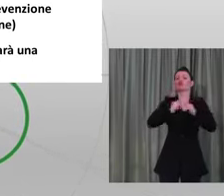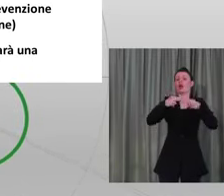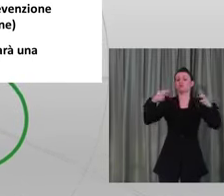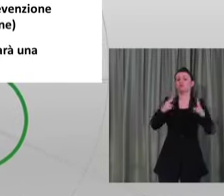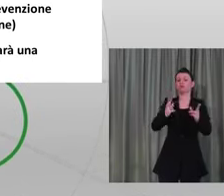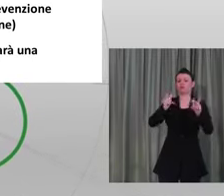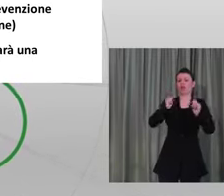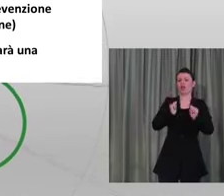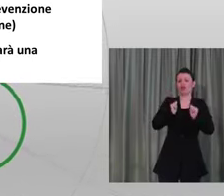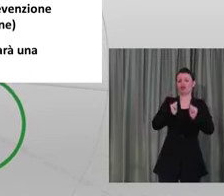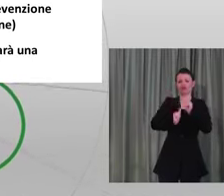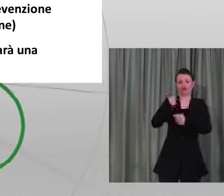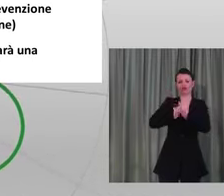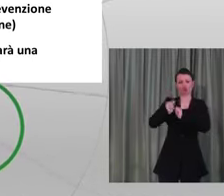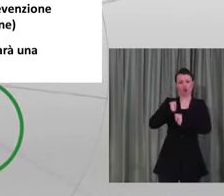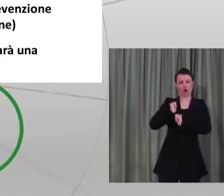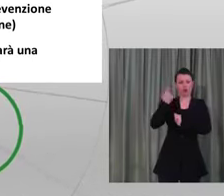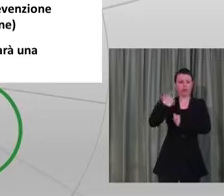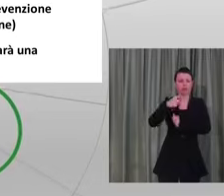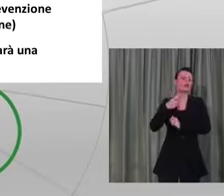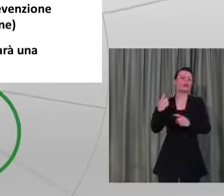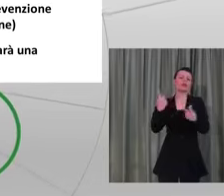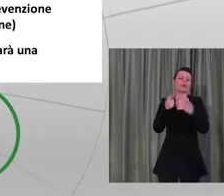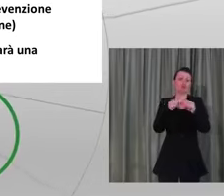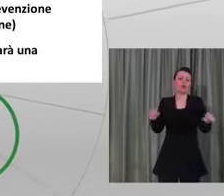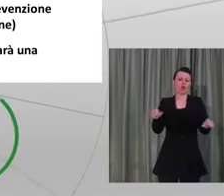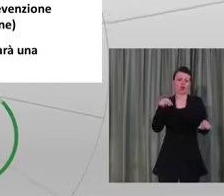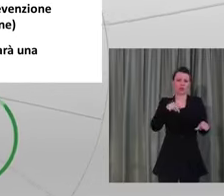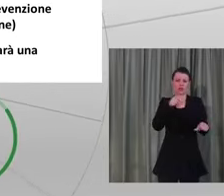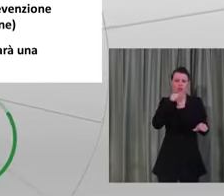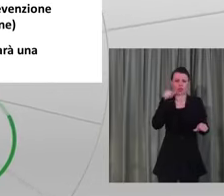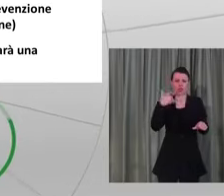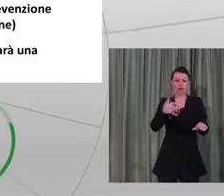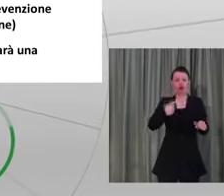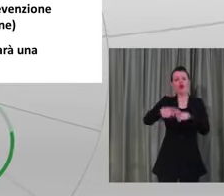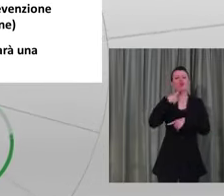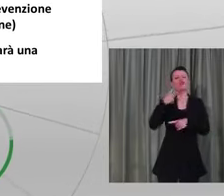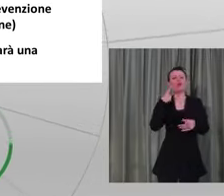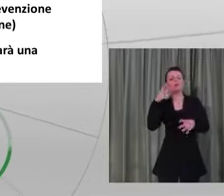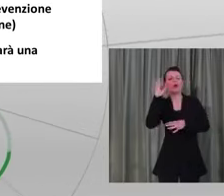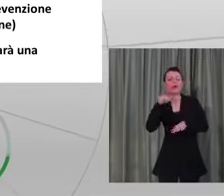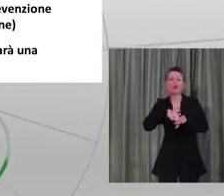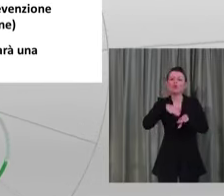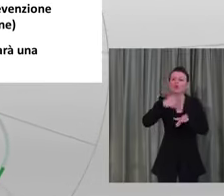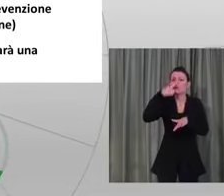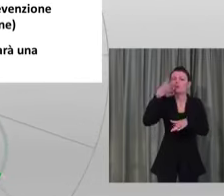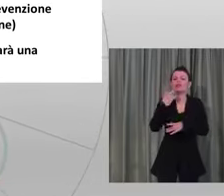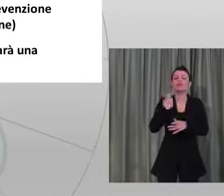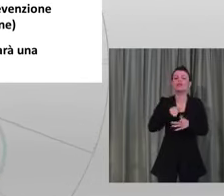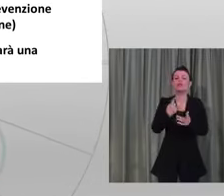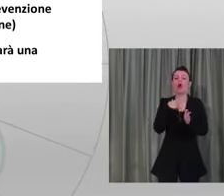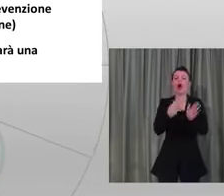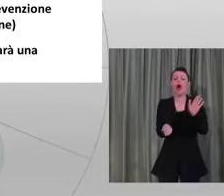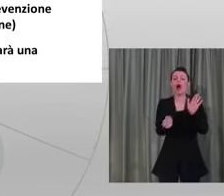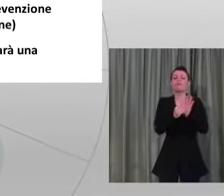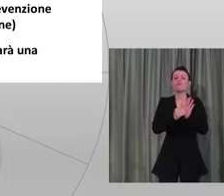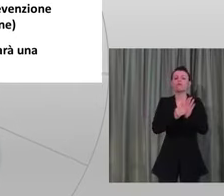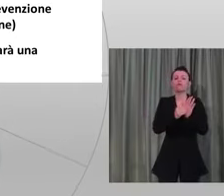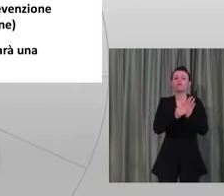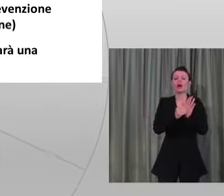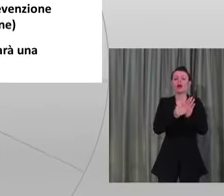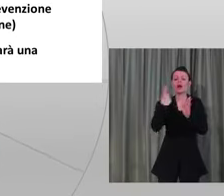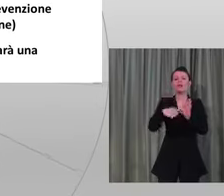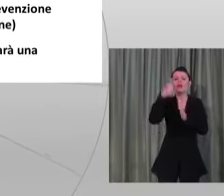fondamentale abbiamo imparato l'utilizzo delle app con la geolocalizzazione per capire i modelli